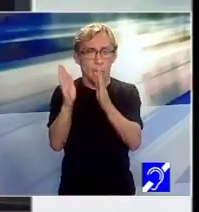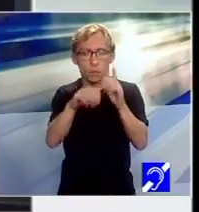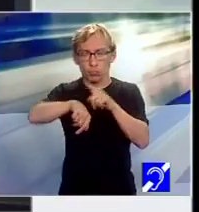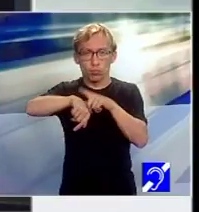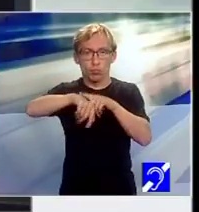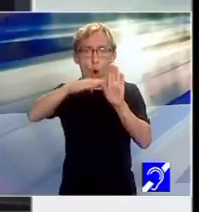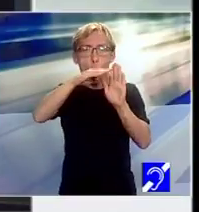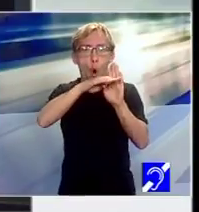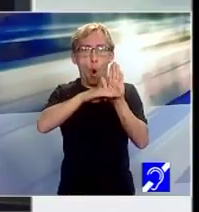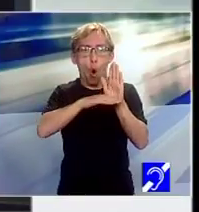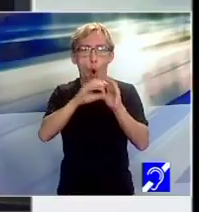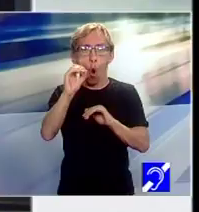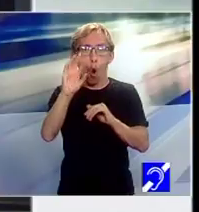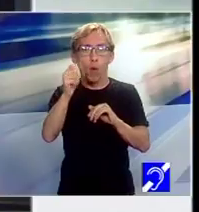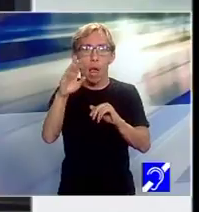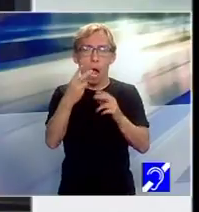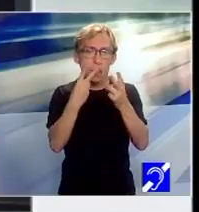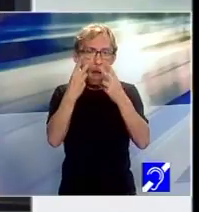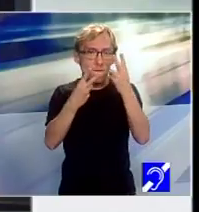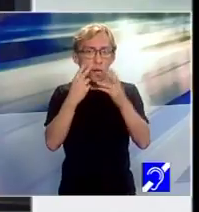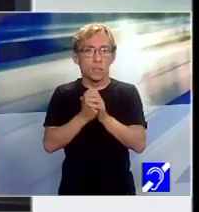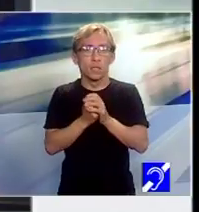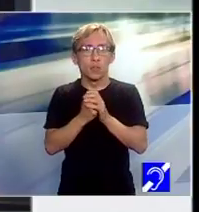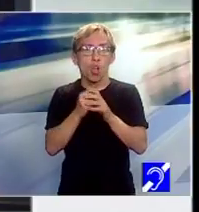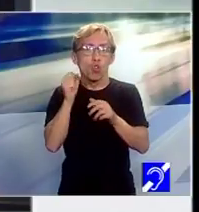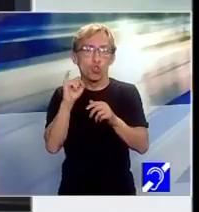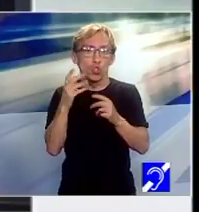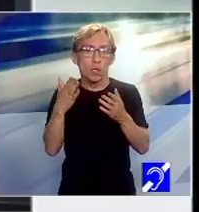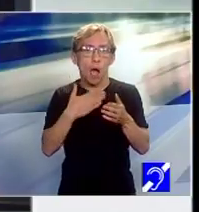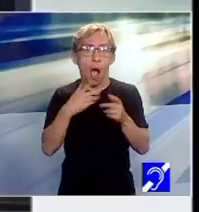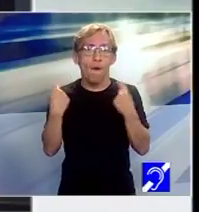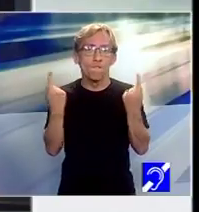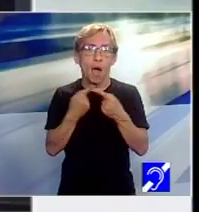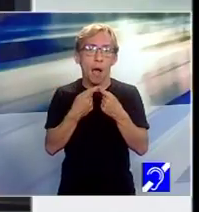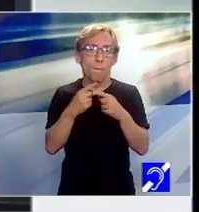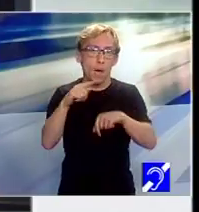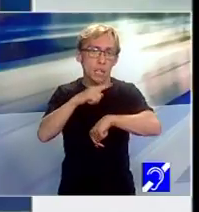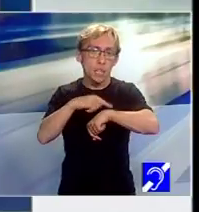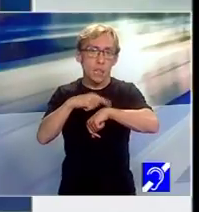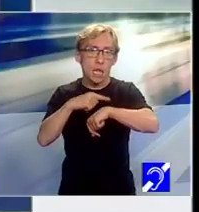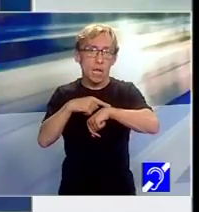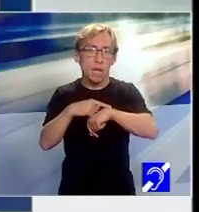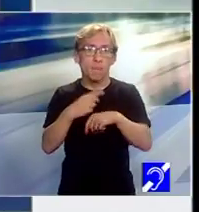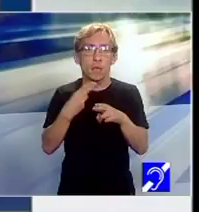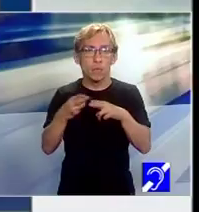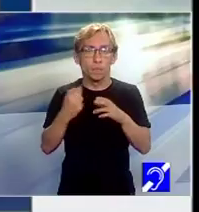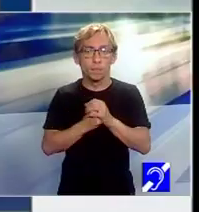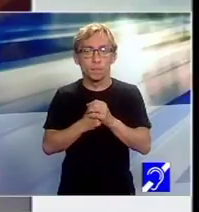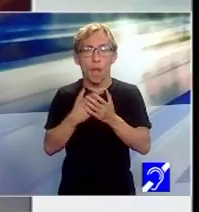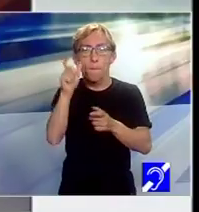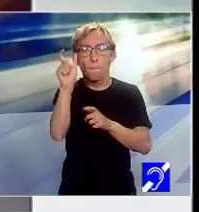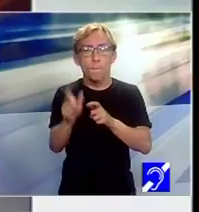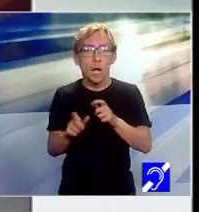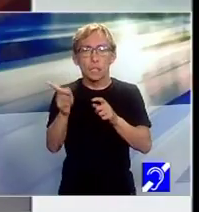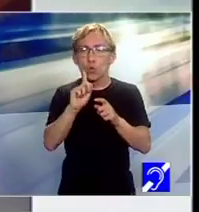de vizită, atunci vom avea timp mai mult efectiv pentru pacienții internați. Pentru că personalul nu trebuie